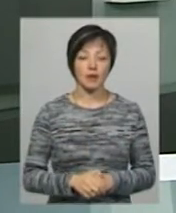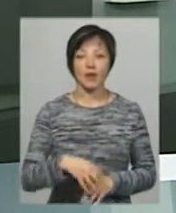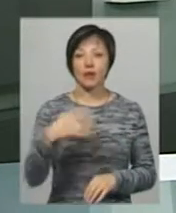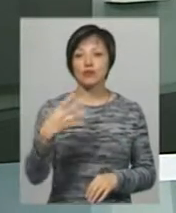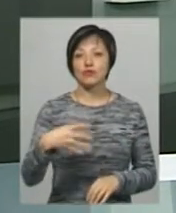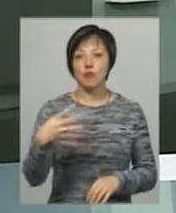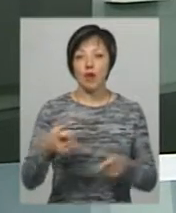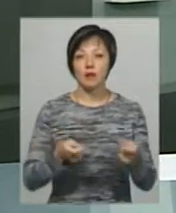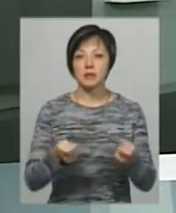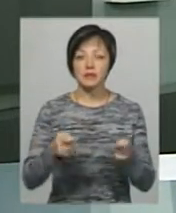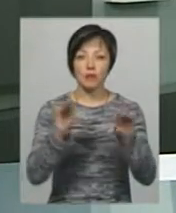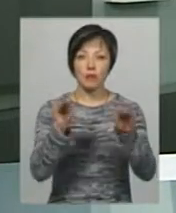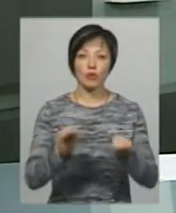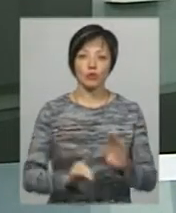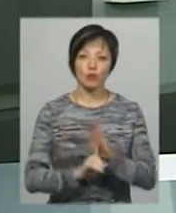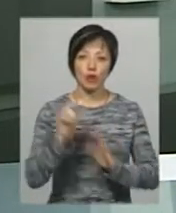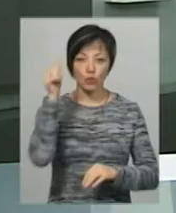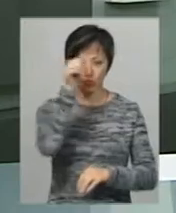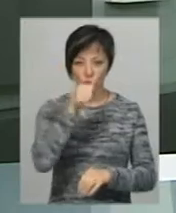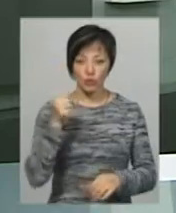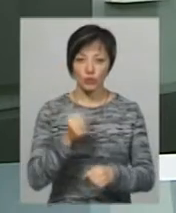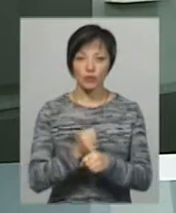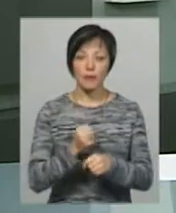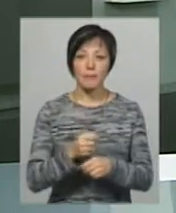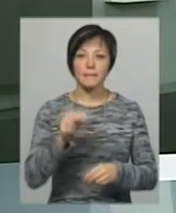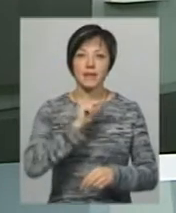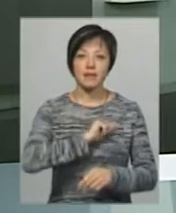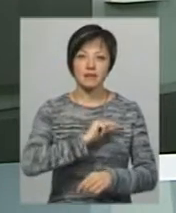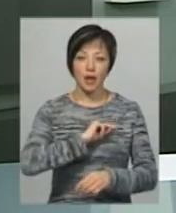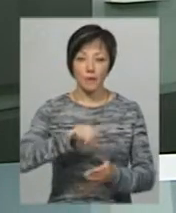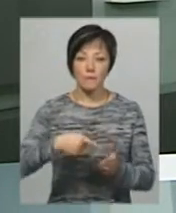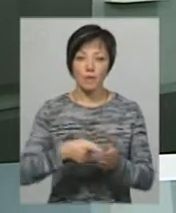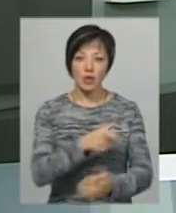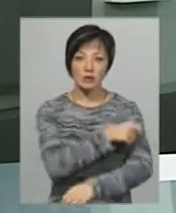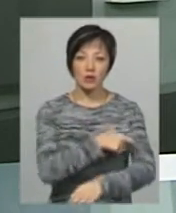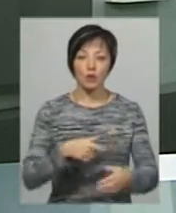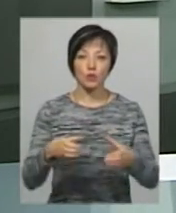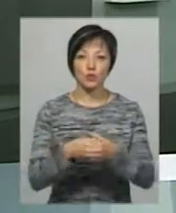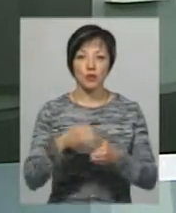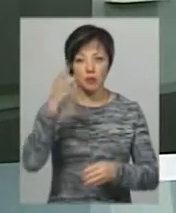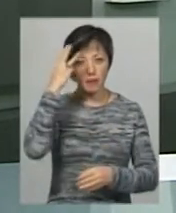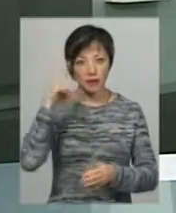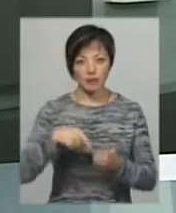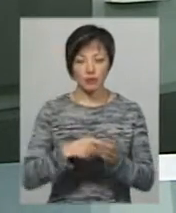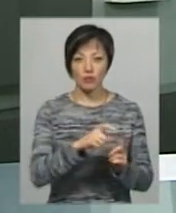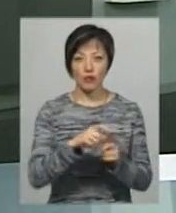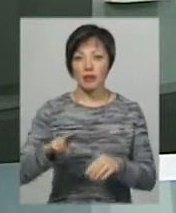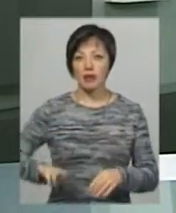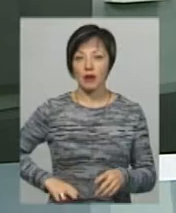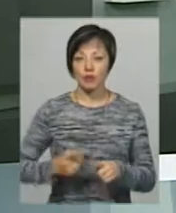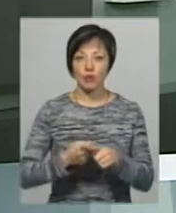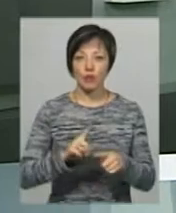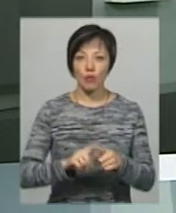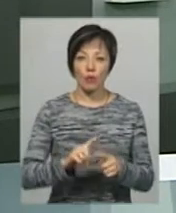40 адміністративних протоколів з початку року склали працівники муніципальної дружини Хмельницького. За словами директора цього